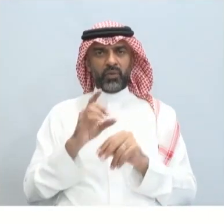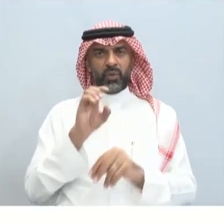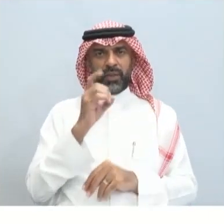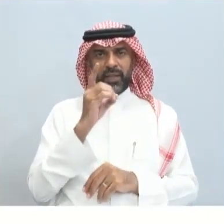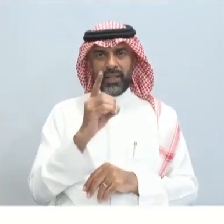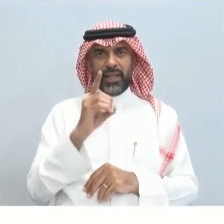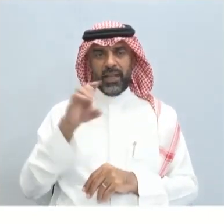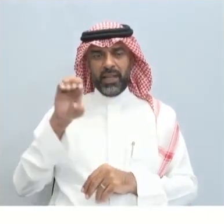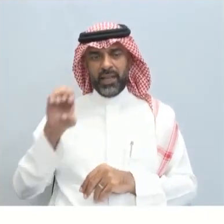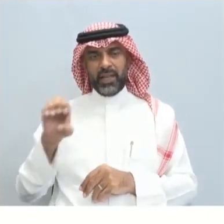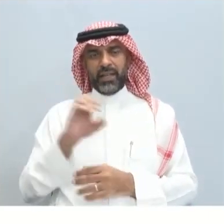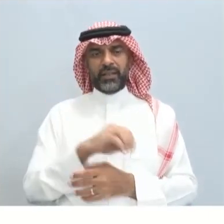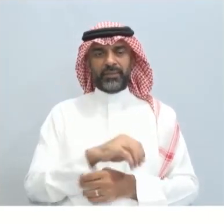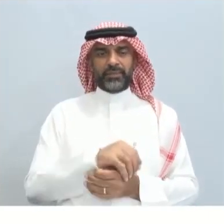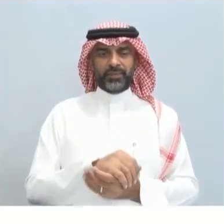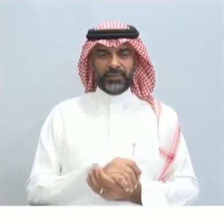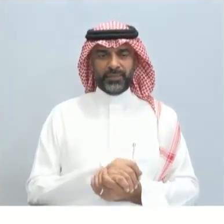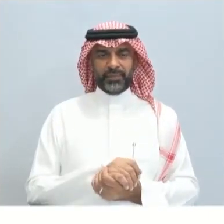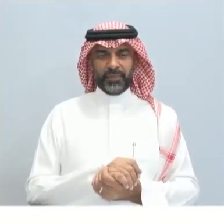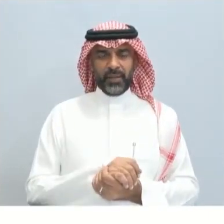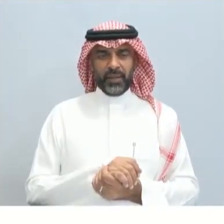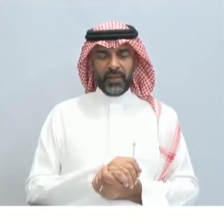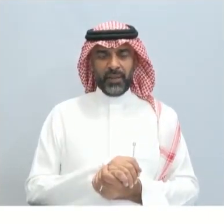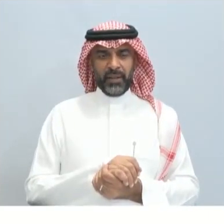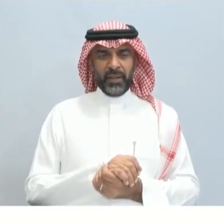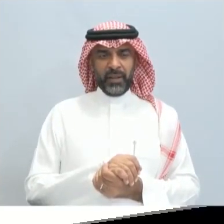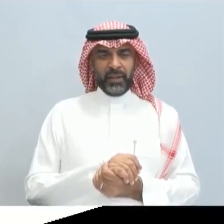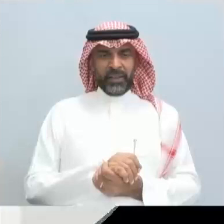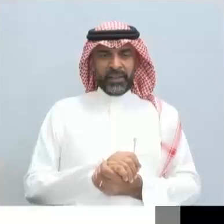احسنت دي وي دي